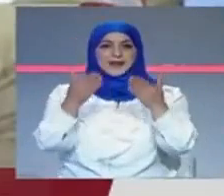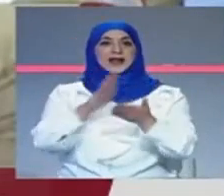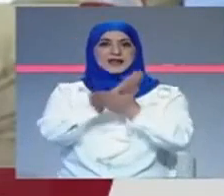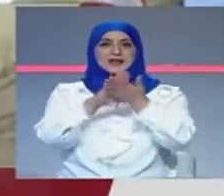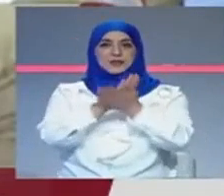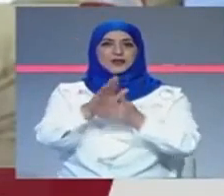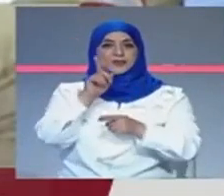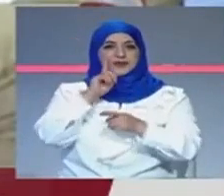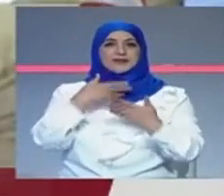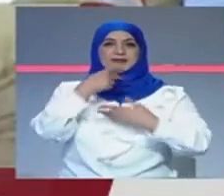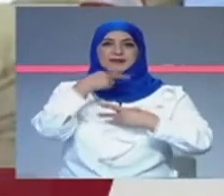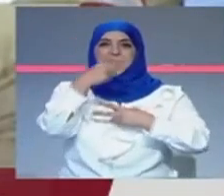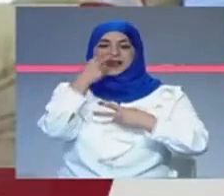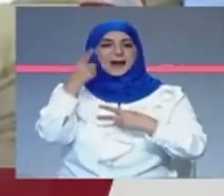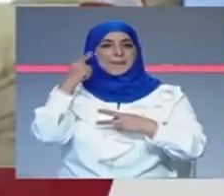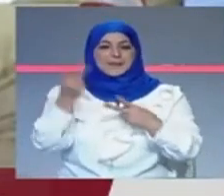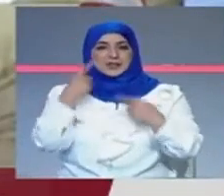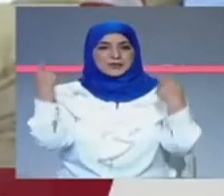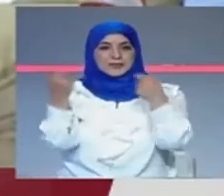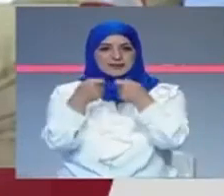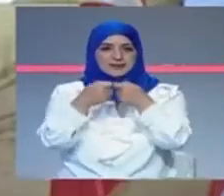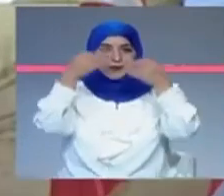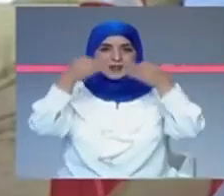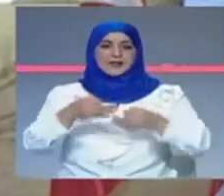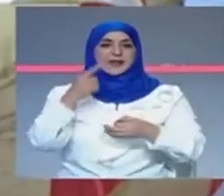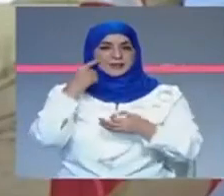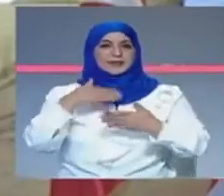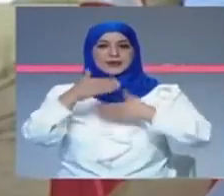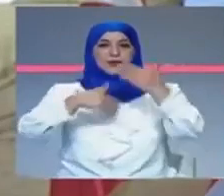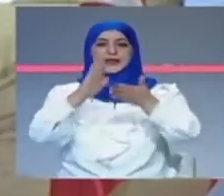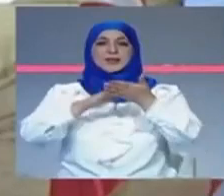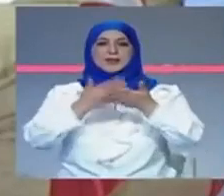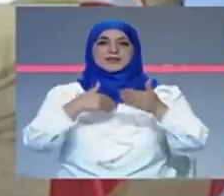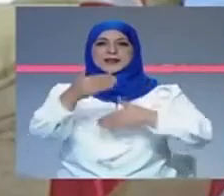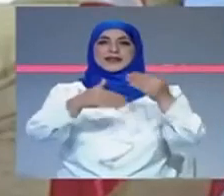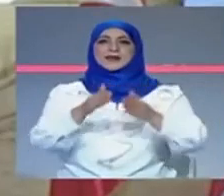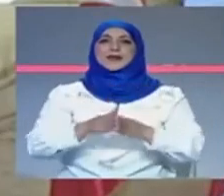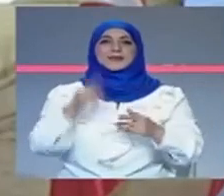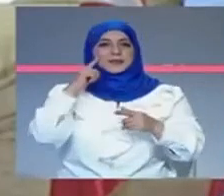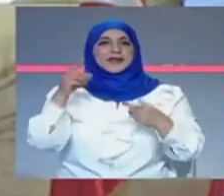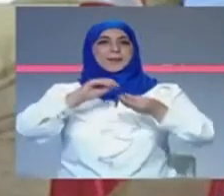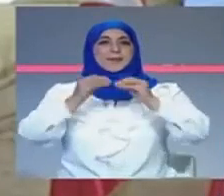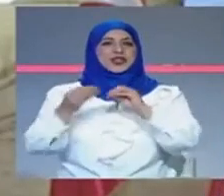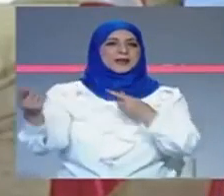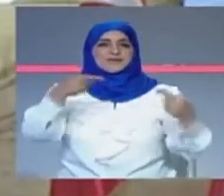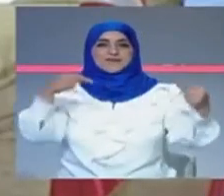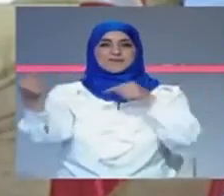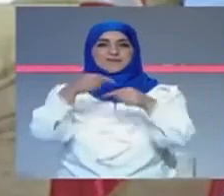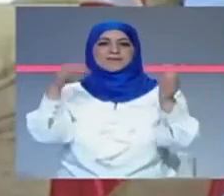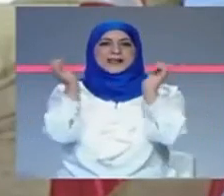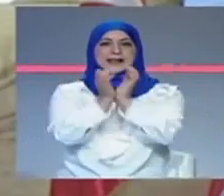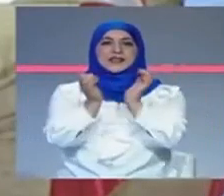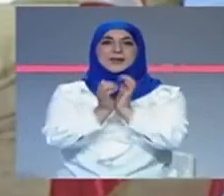تسلط التسلط السياسي للانظمه ولانه الصراعات الاجتماعيه كانت ت تطلب